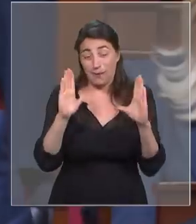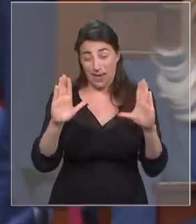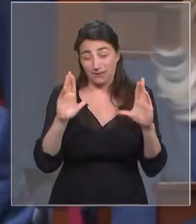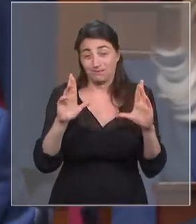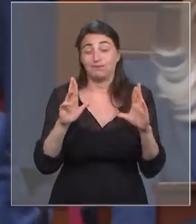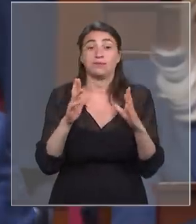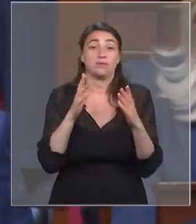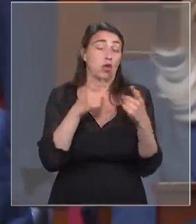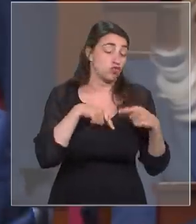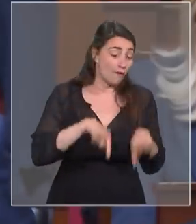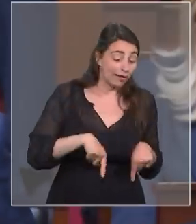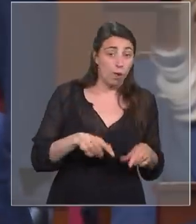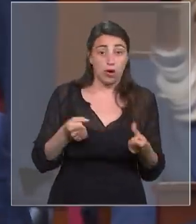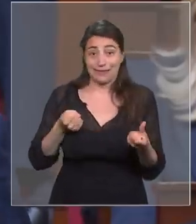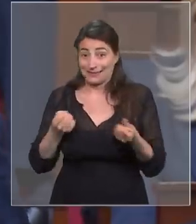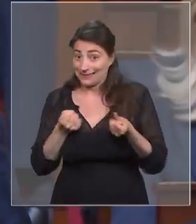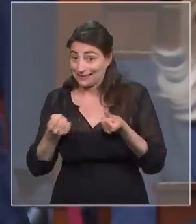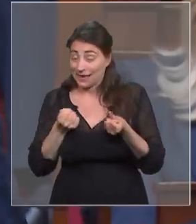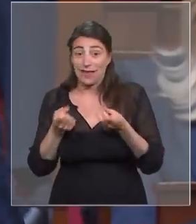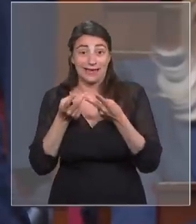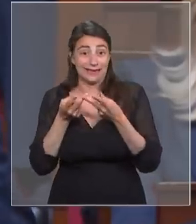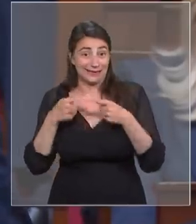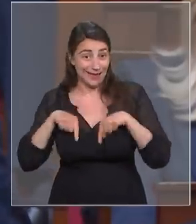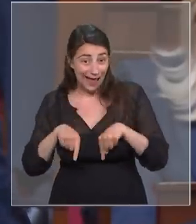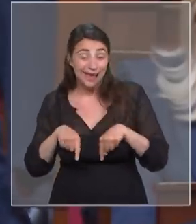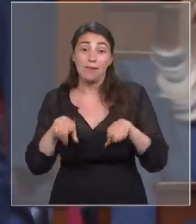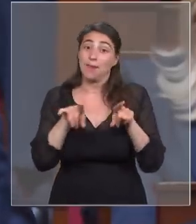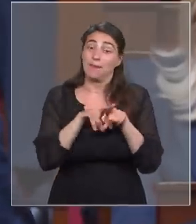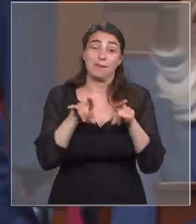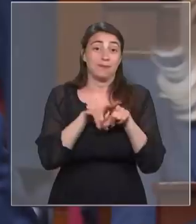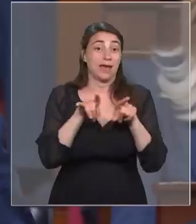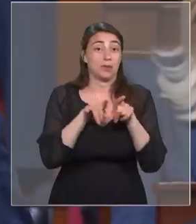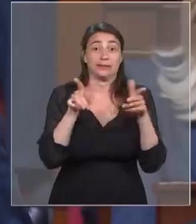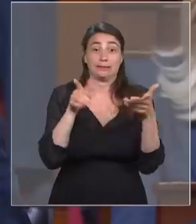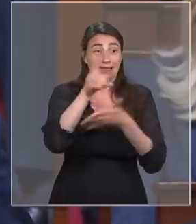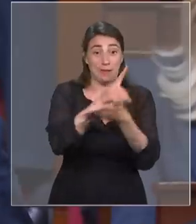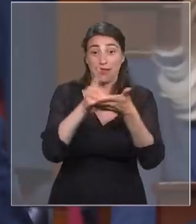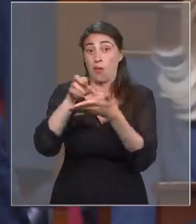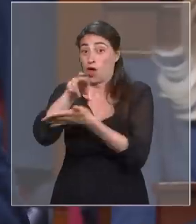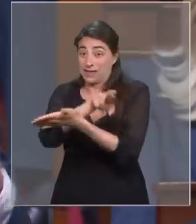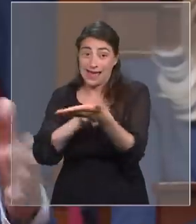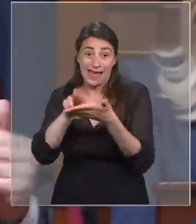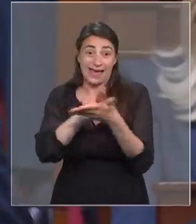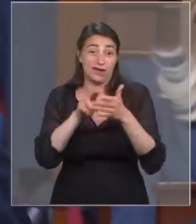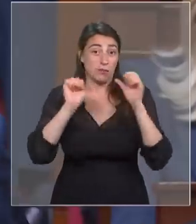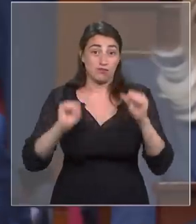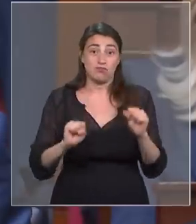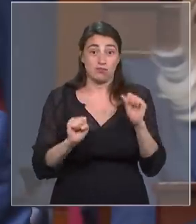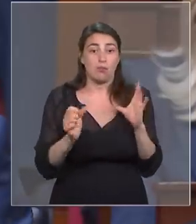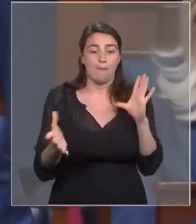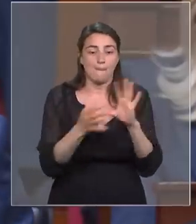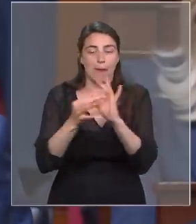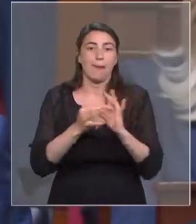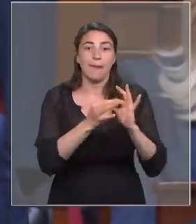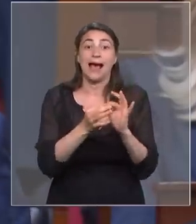l'État, les acteurs du territoire, puisse retisser les liens avec nos entrepreneurs et plus particulièrement là